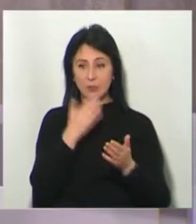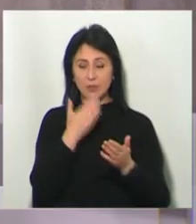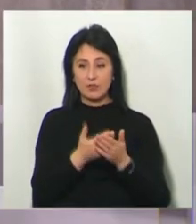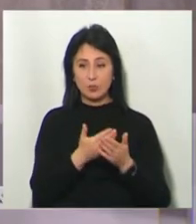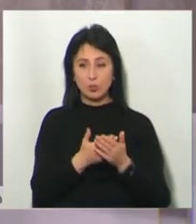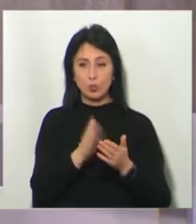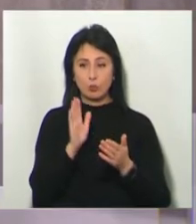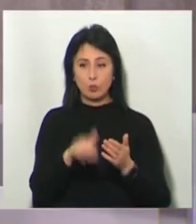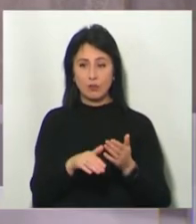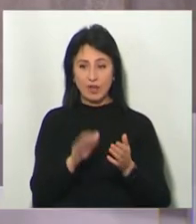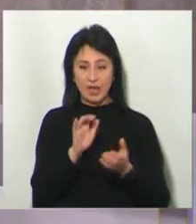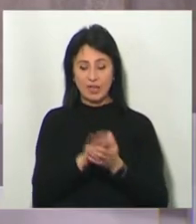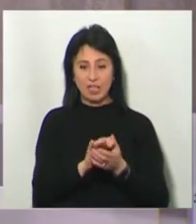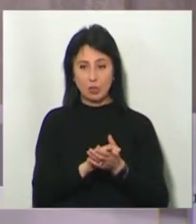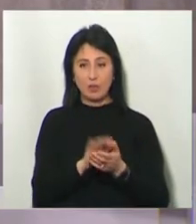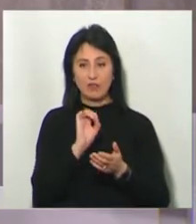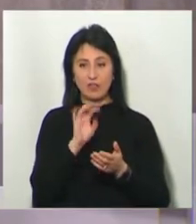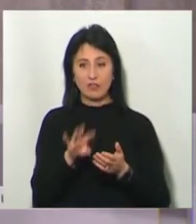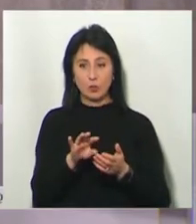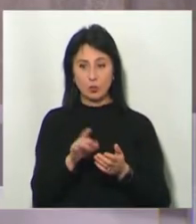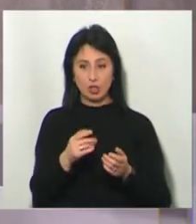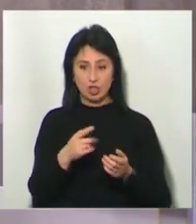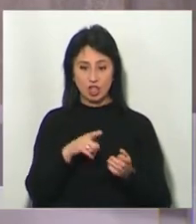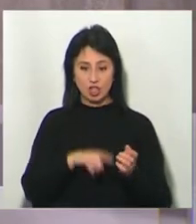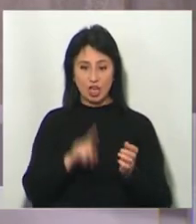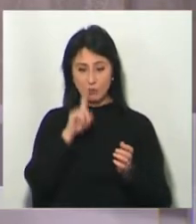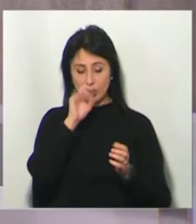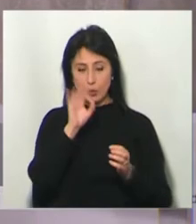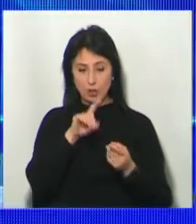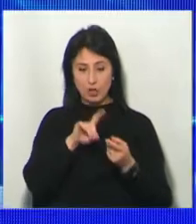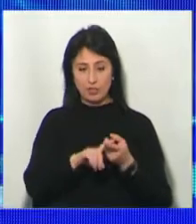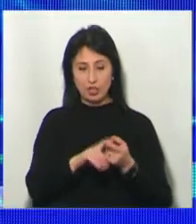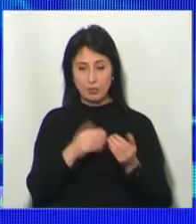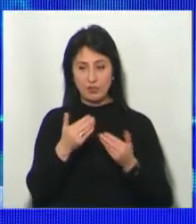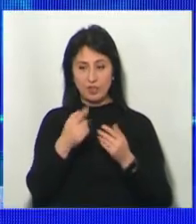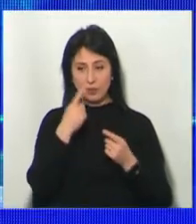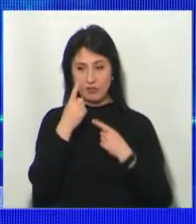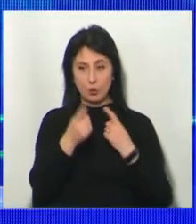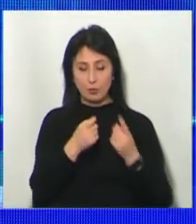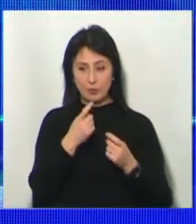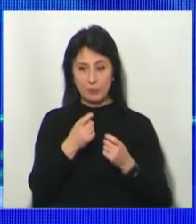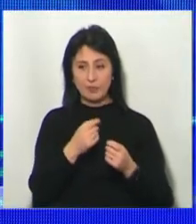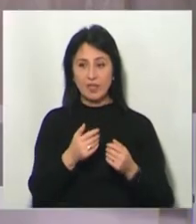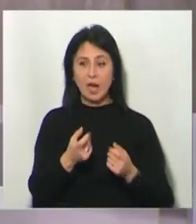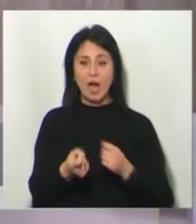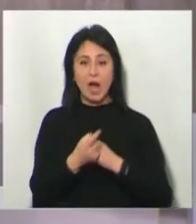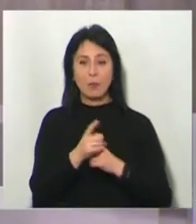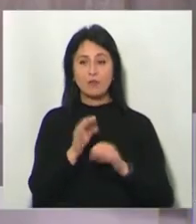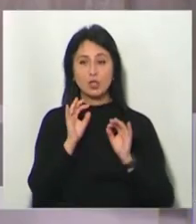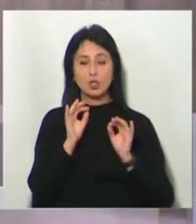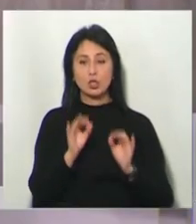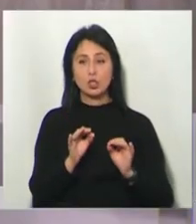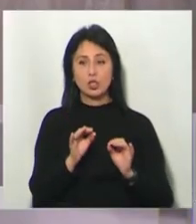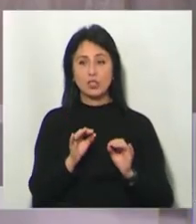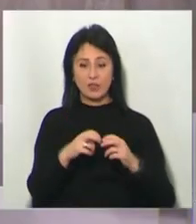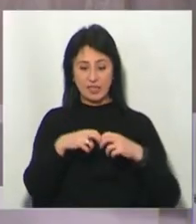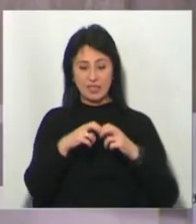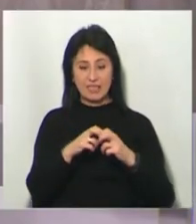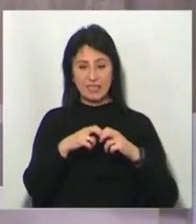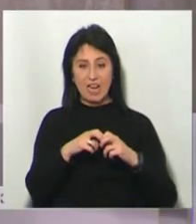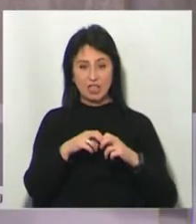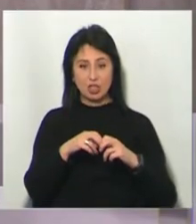მინიშნება, რომელიც უფრო ნაცნობია, ვიდრე უშუალოდ შარჯავასთან დაკავშირებით მიაწვდის ინფორმაციას. და აღმოჩნდა, რომ სწორედ